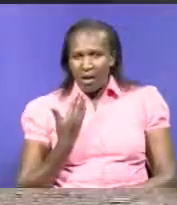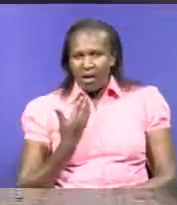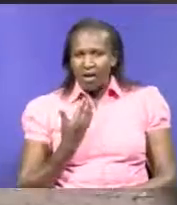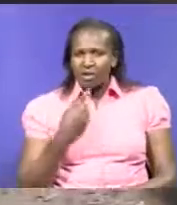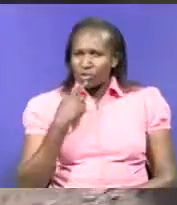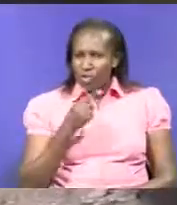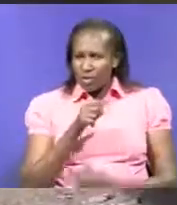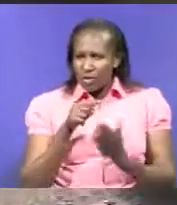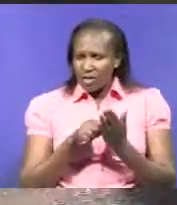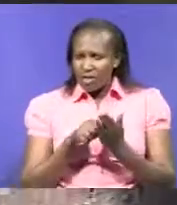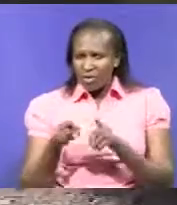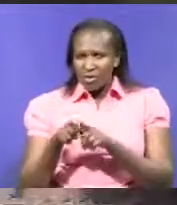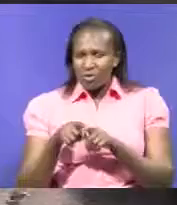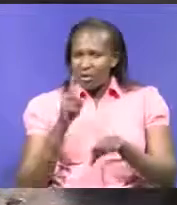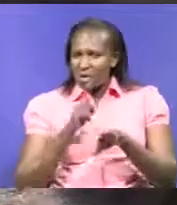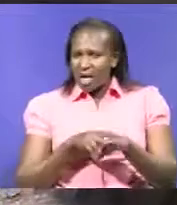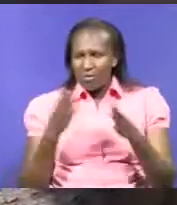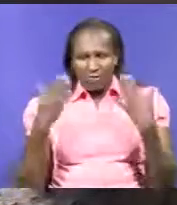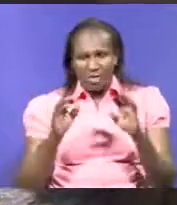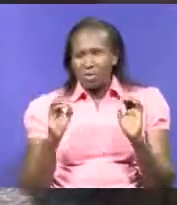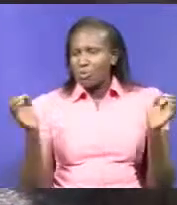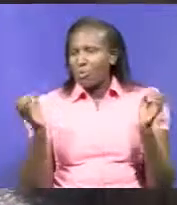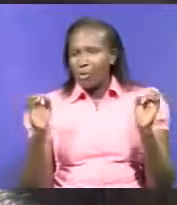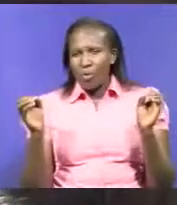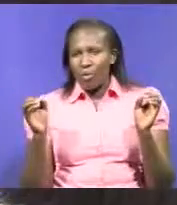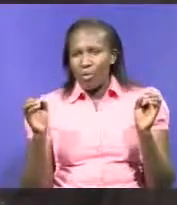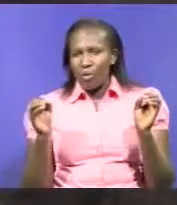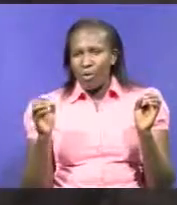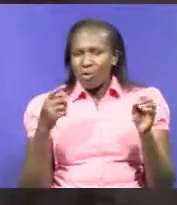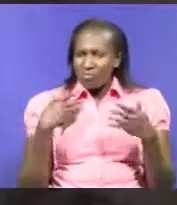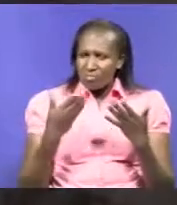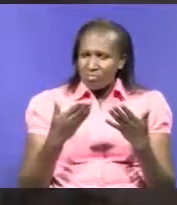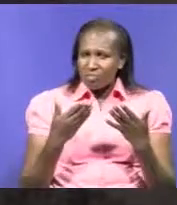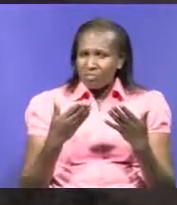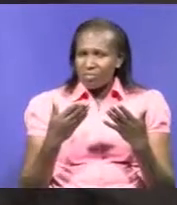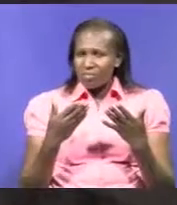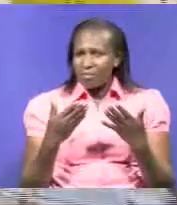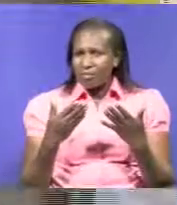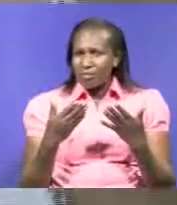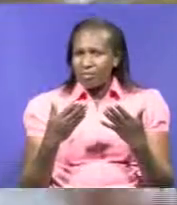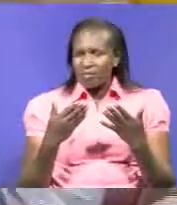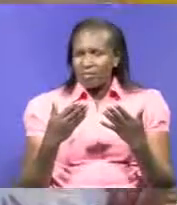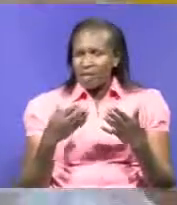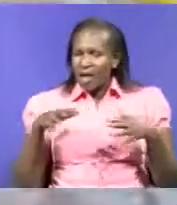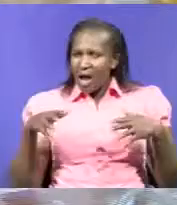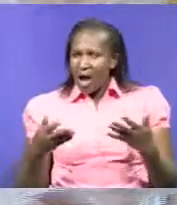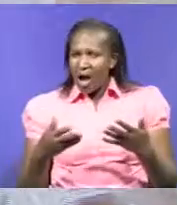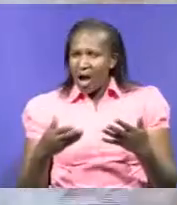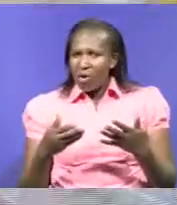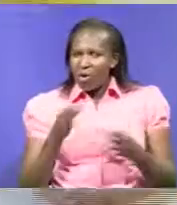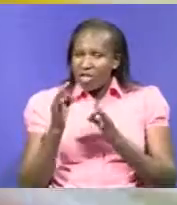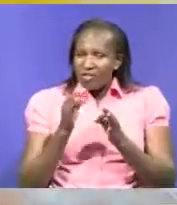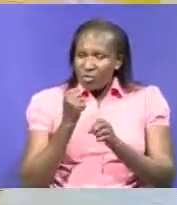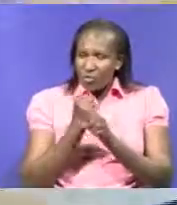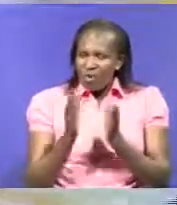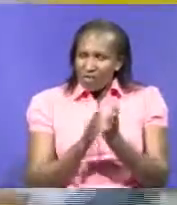hii nayo haina time ya kumaliza ama nini. Hii inakuwa yani vile speedy yako